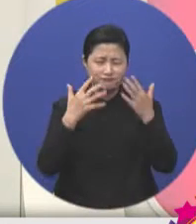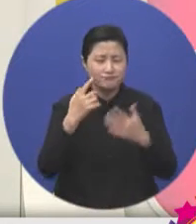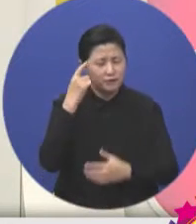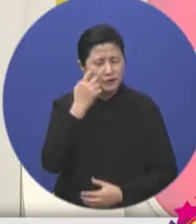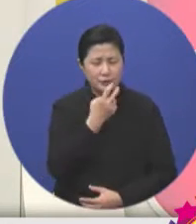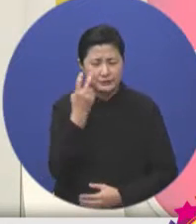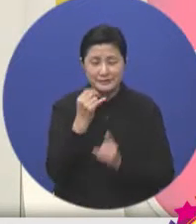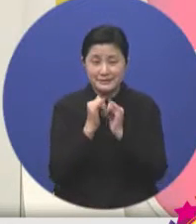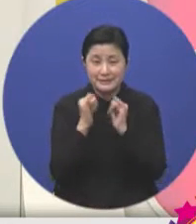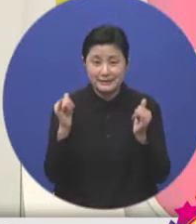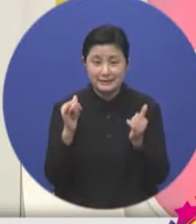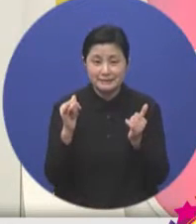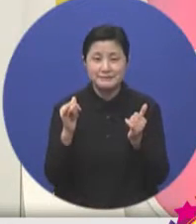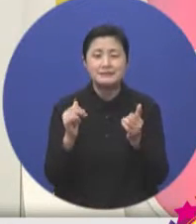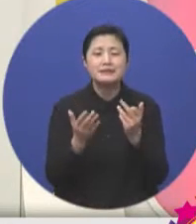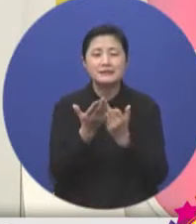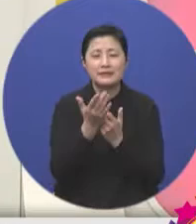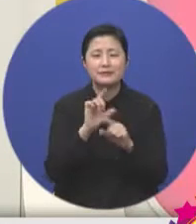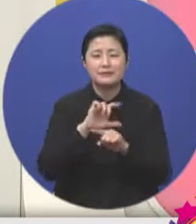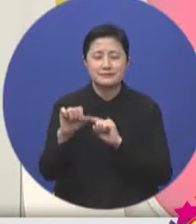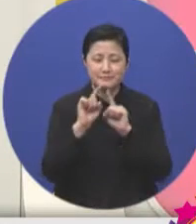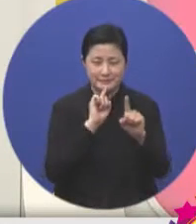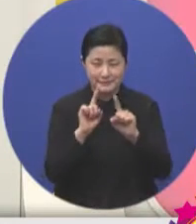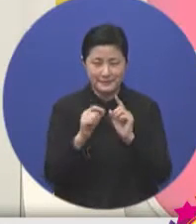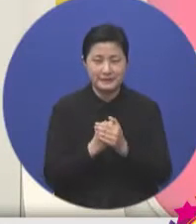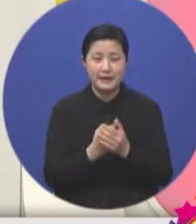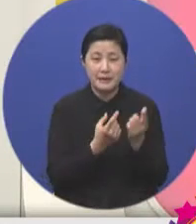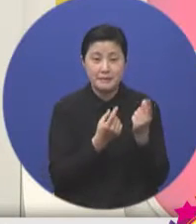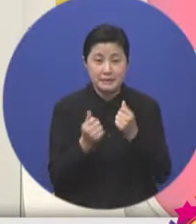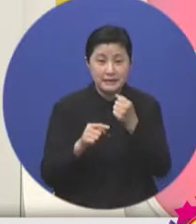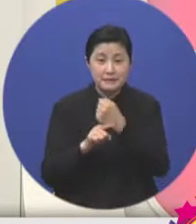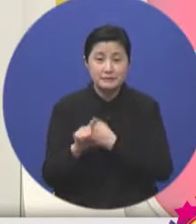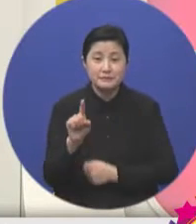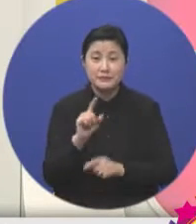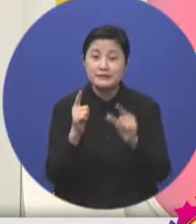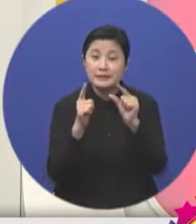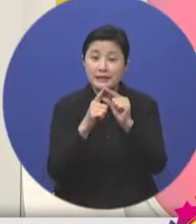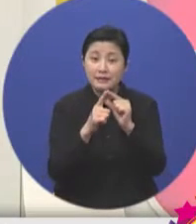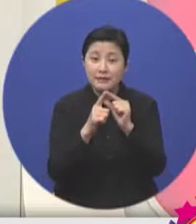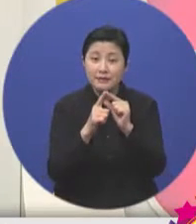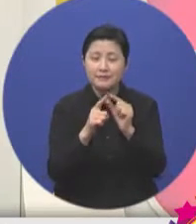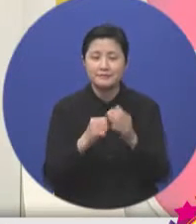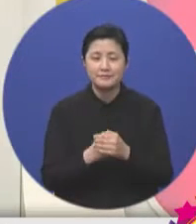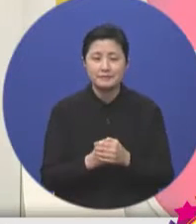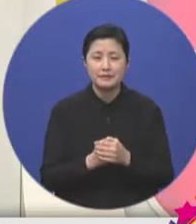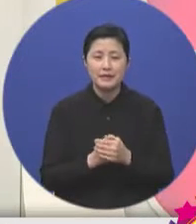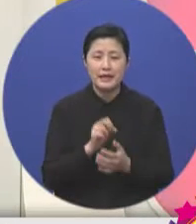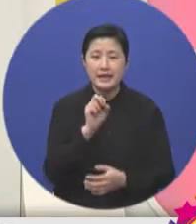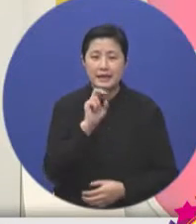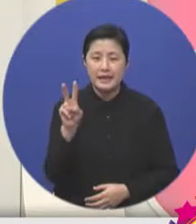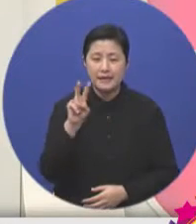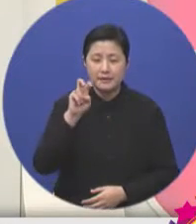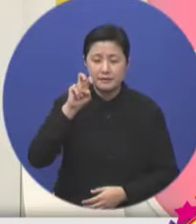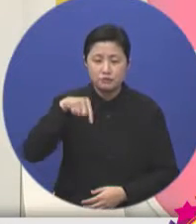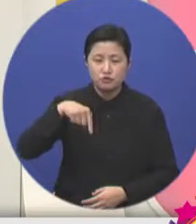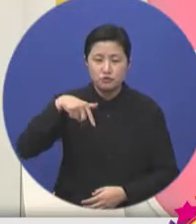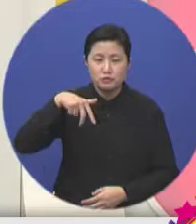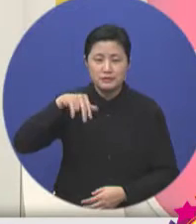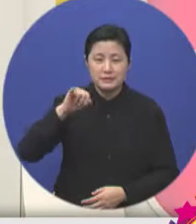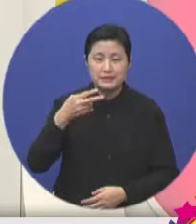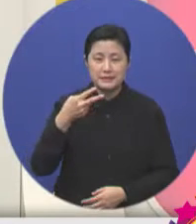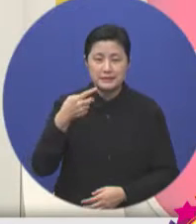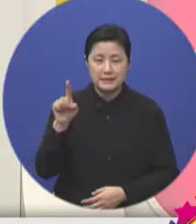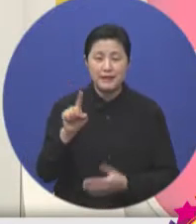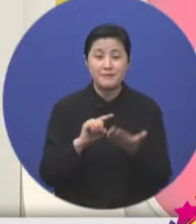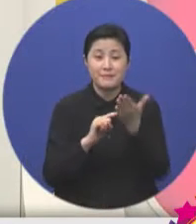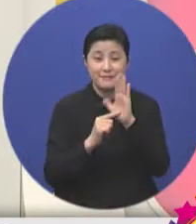좋은 사람에게 쓰이는 제주도 사투리입니다. 네네. 비슷한 뜻을 가진 말로는요, 야무지다라는 표현이